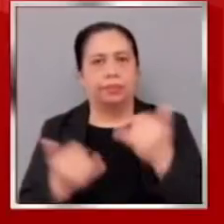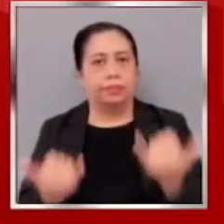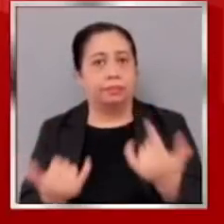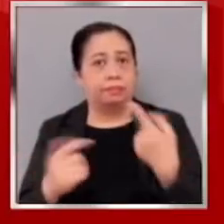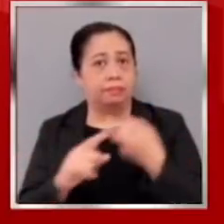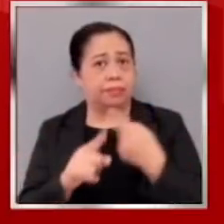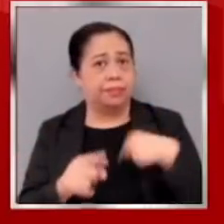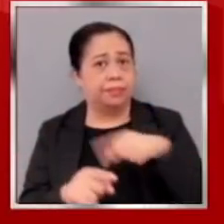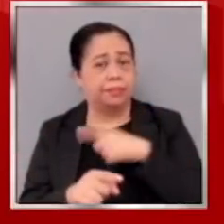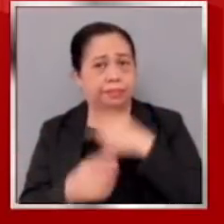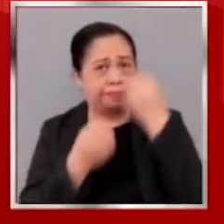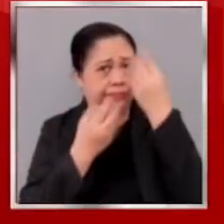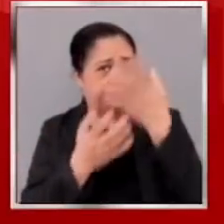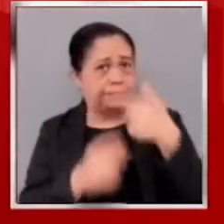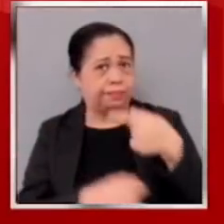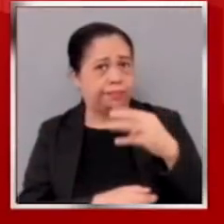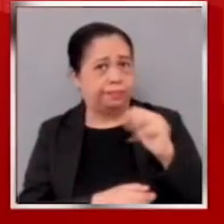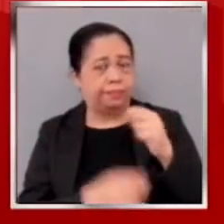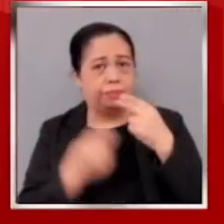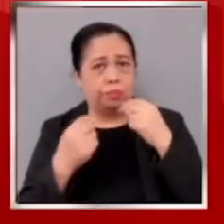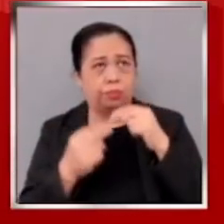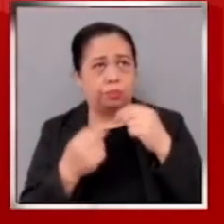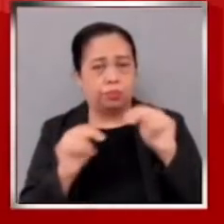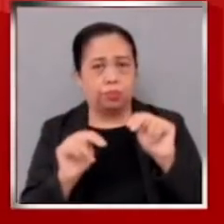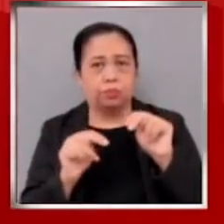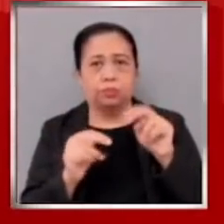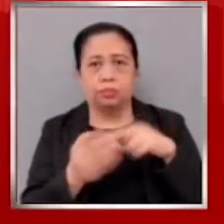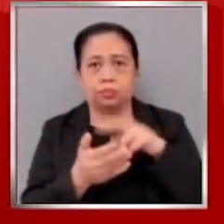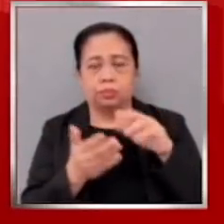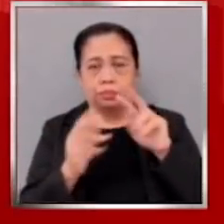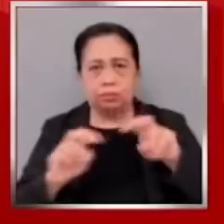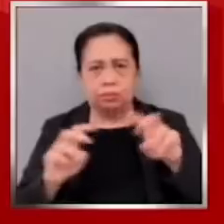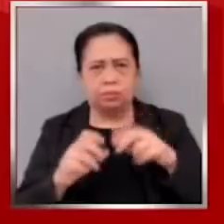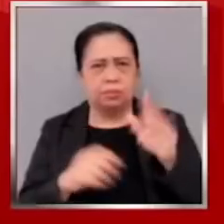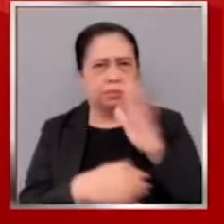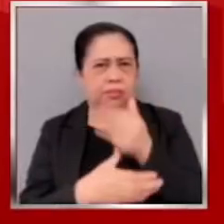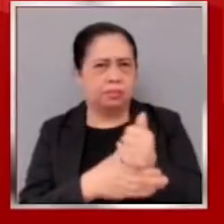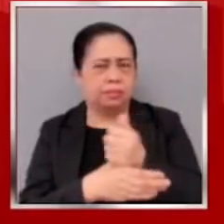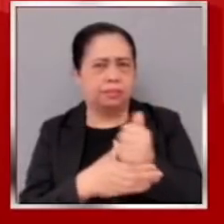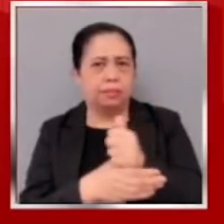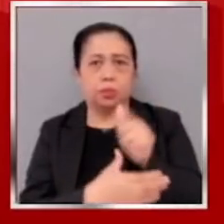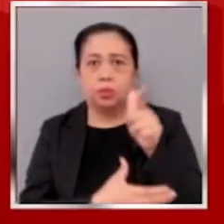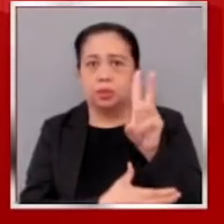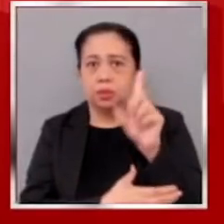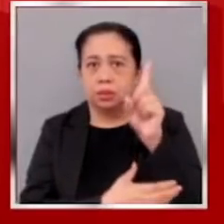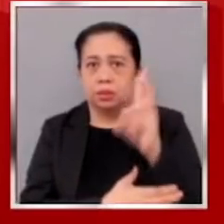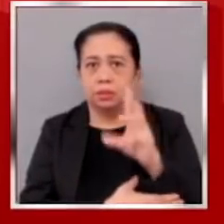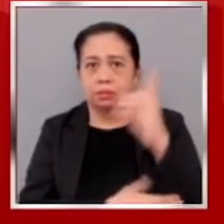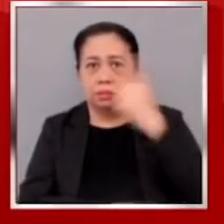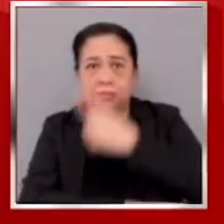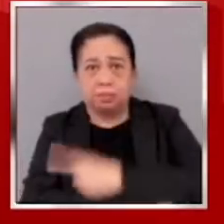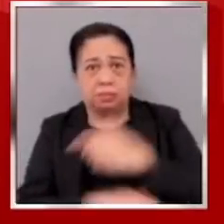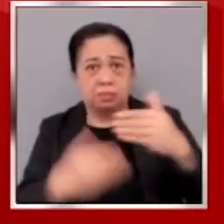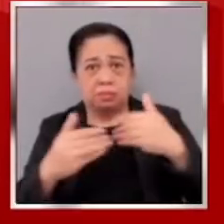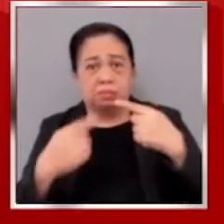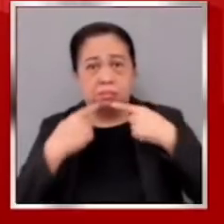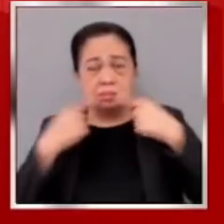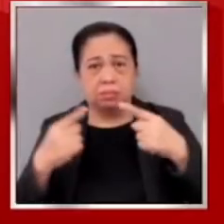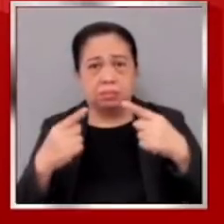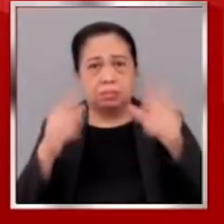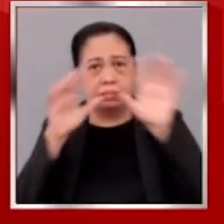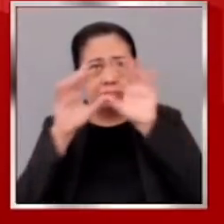mga impormasyon sa GMA News Research, no? At tumatagal ng an average of 26 and a half days bago maiproklama ang presidente